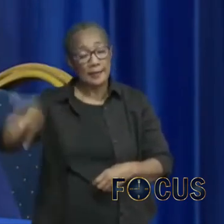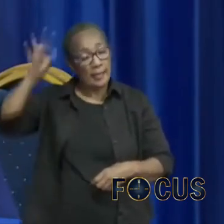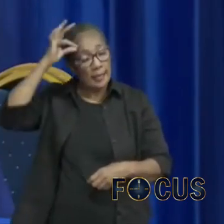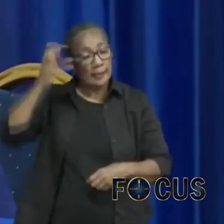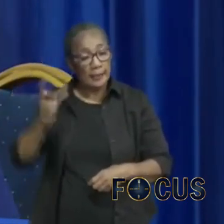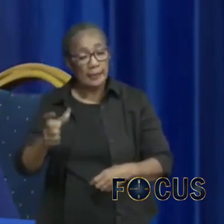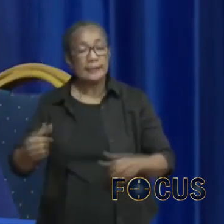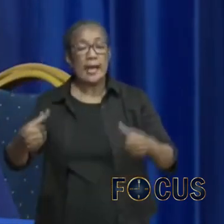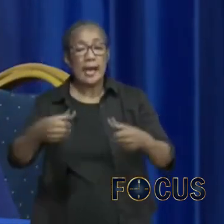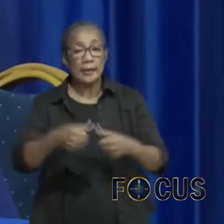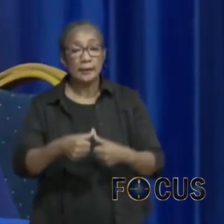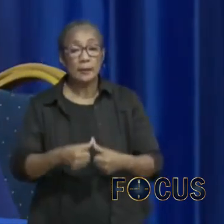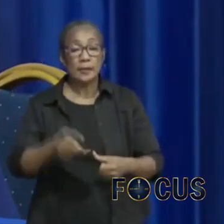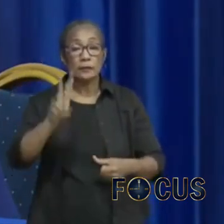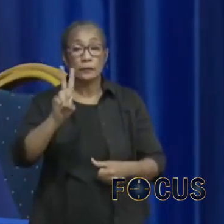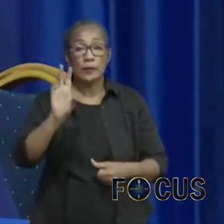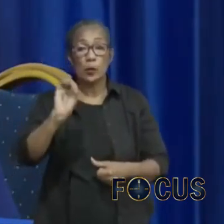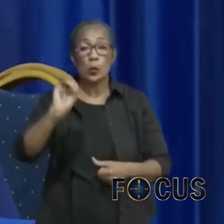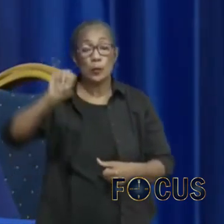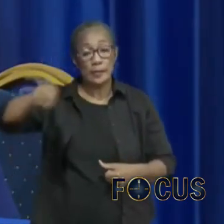aangepast. VOJ,